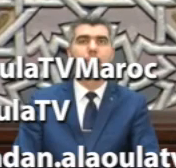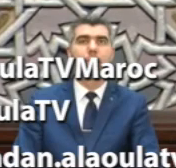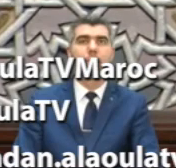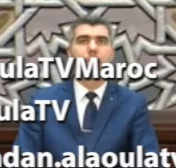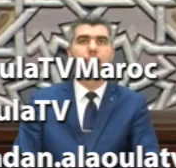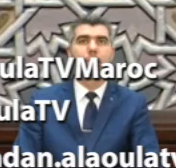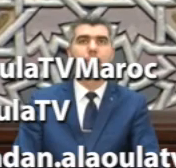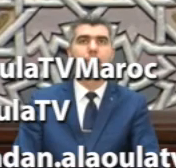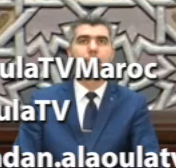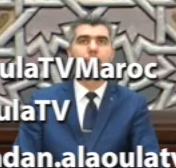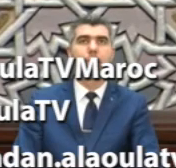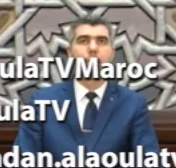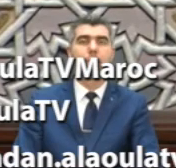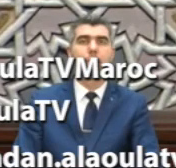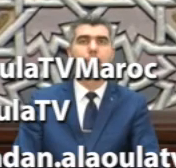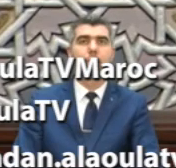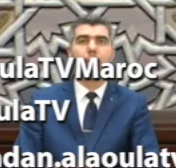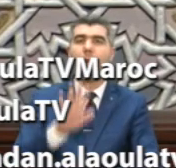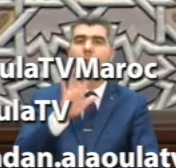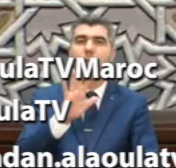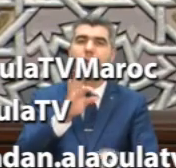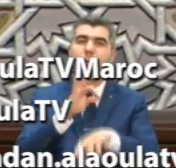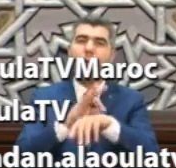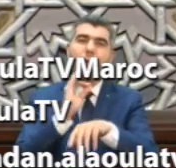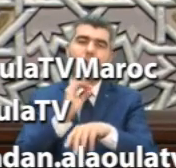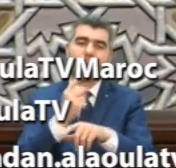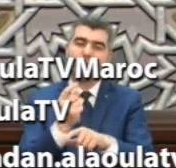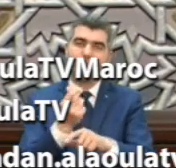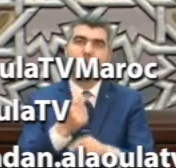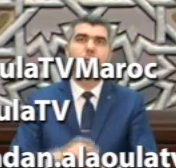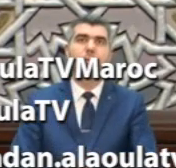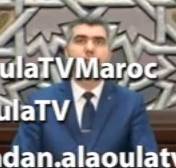كانت عنده 5 ثواني بالضبط.